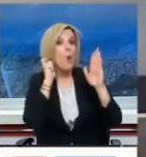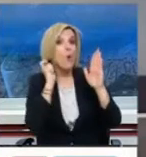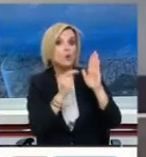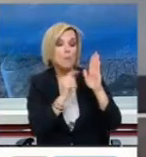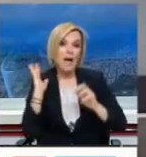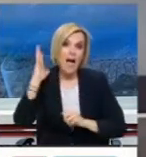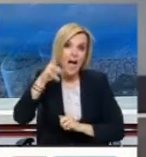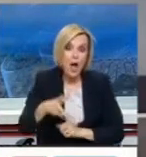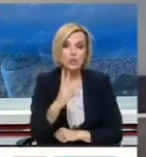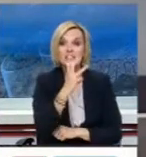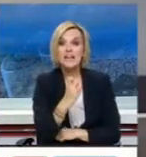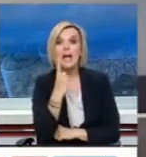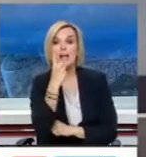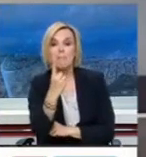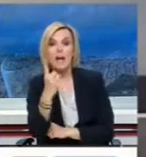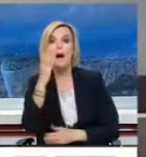μέχρι